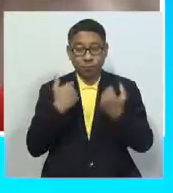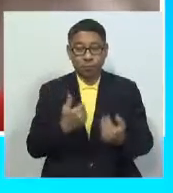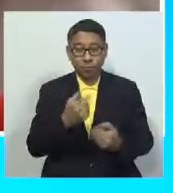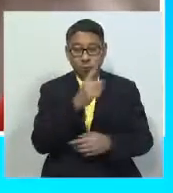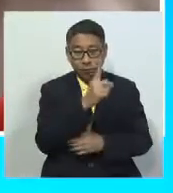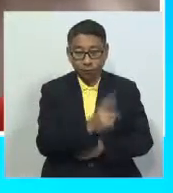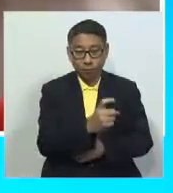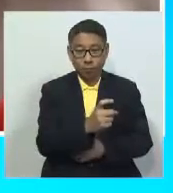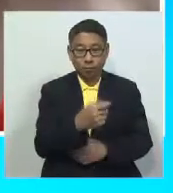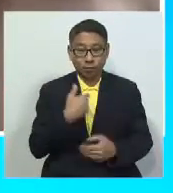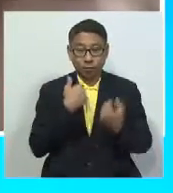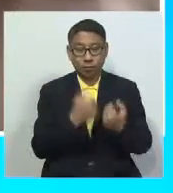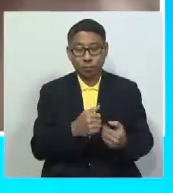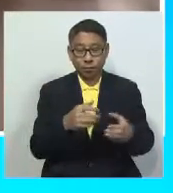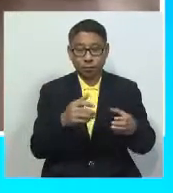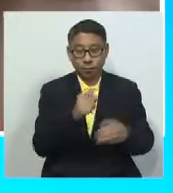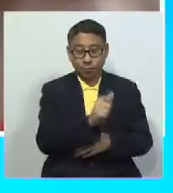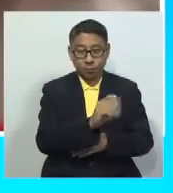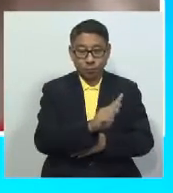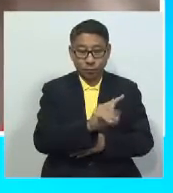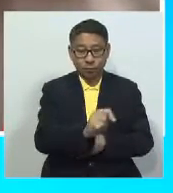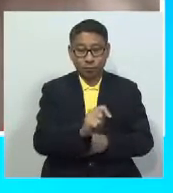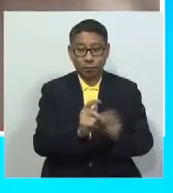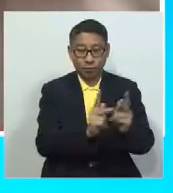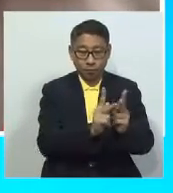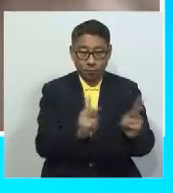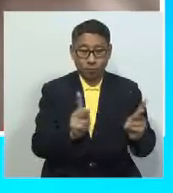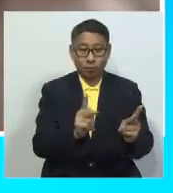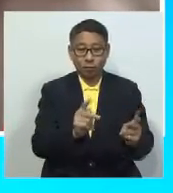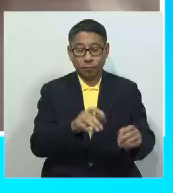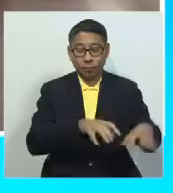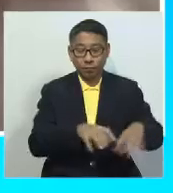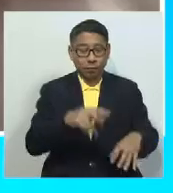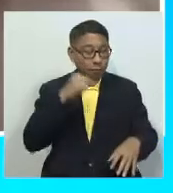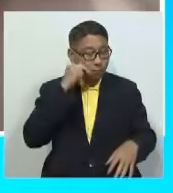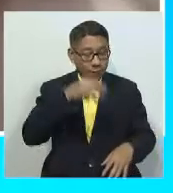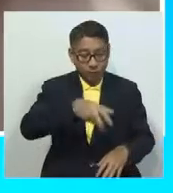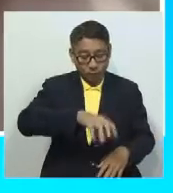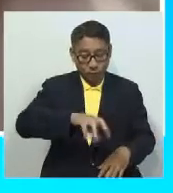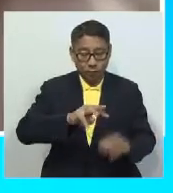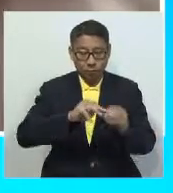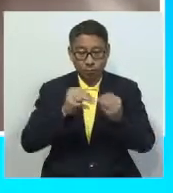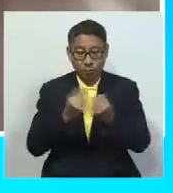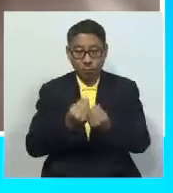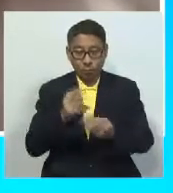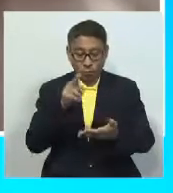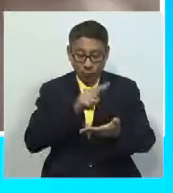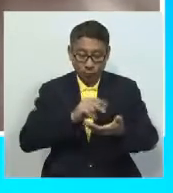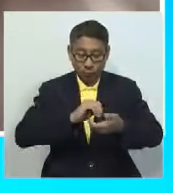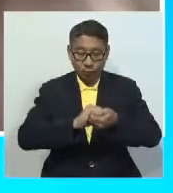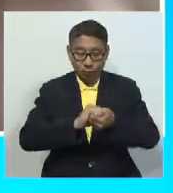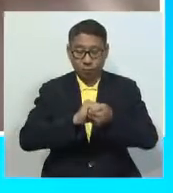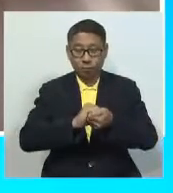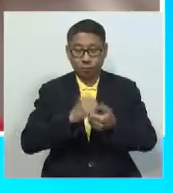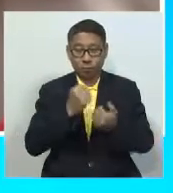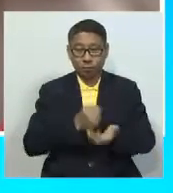ชำรุดนะครับก็จะให้ทางองค์กรปกครองส่วนท้องถิ่นและคณะกรรมการบริหารน้ำประปาหมู่บ้านเนี่ยได้ไปพิจารณาร่วมกันก่อนภาย